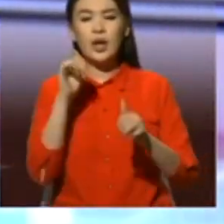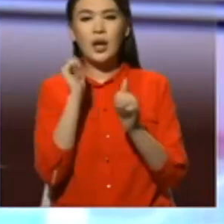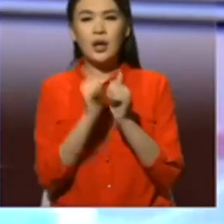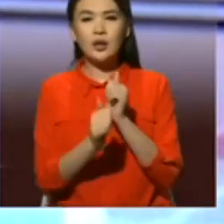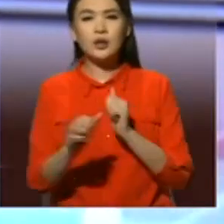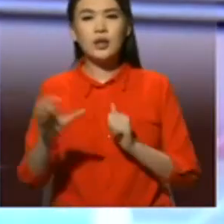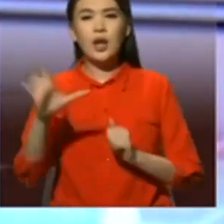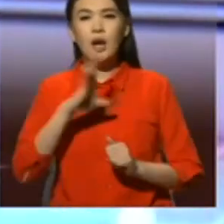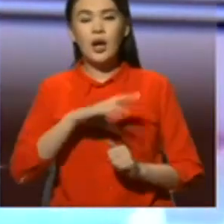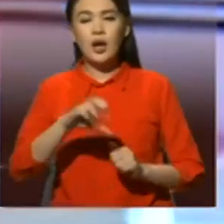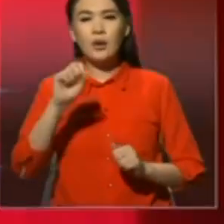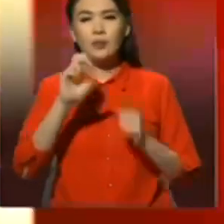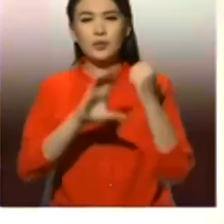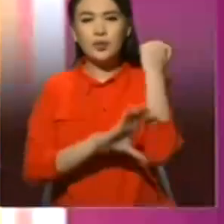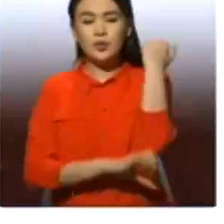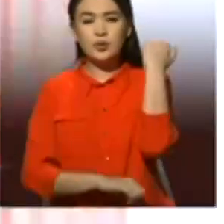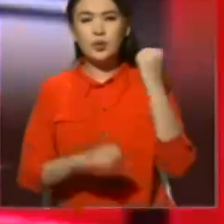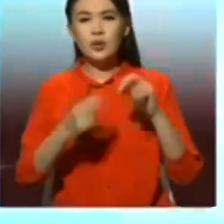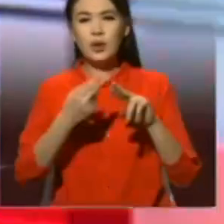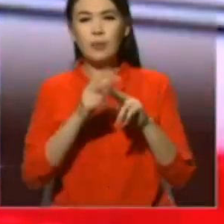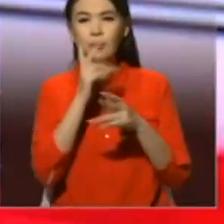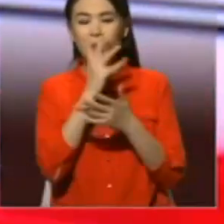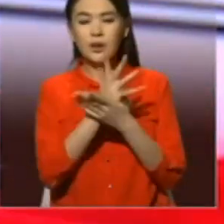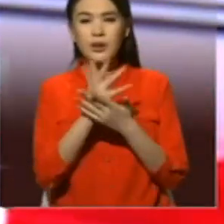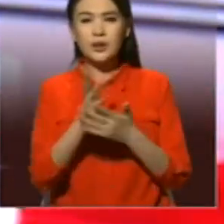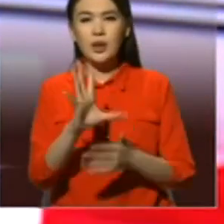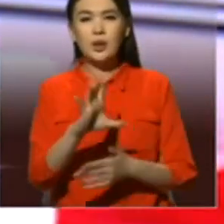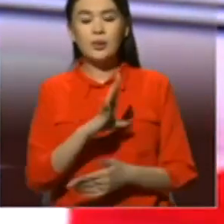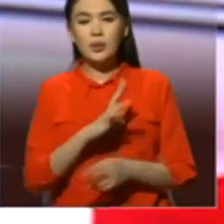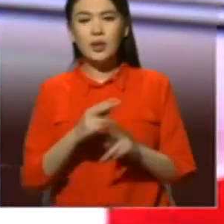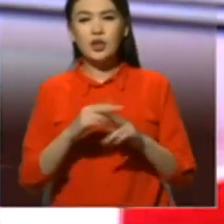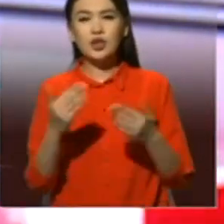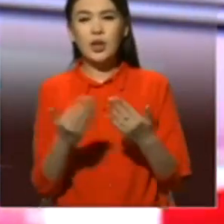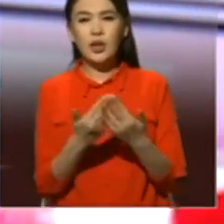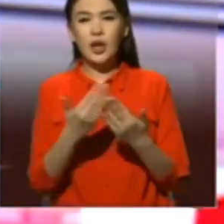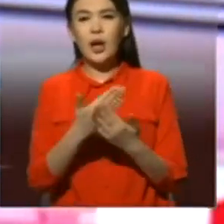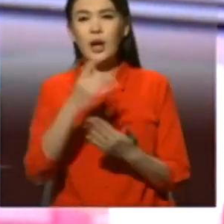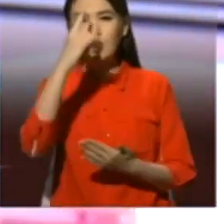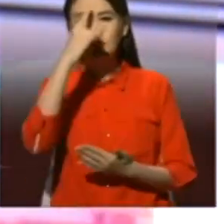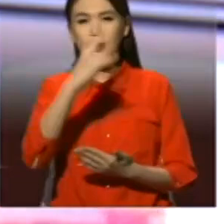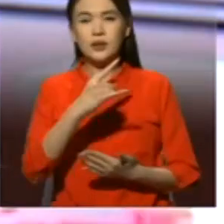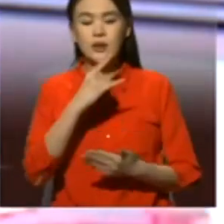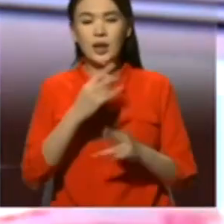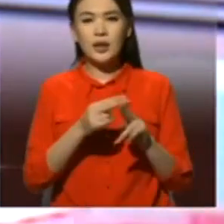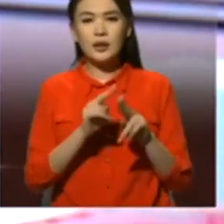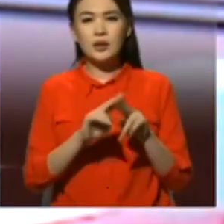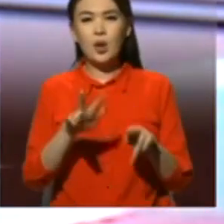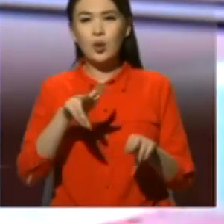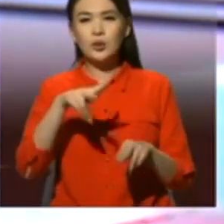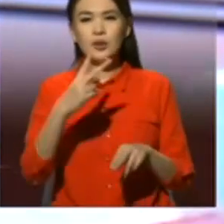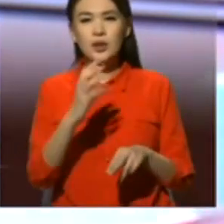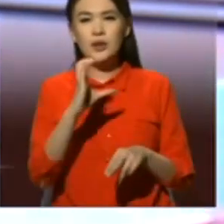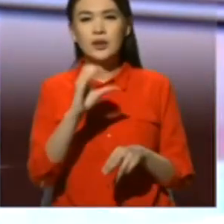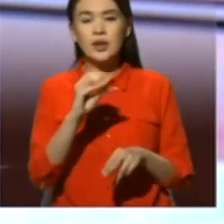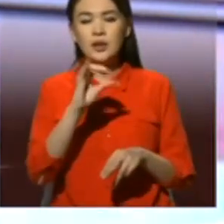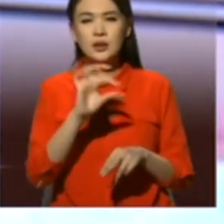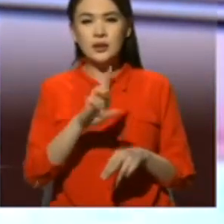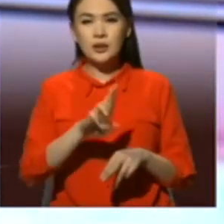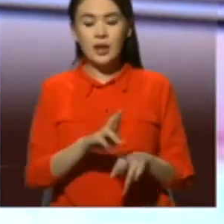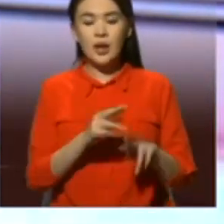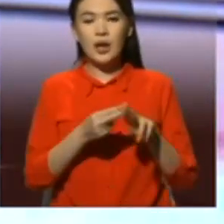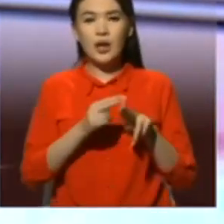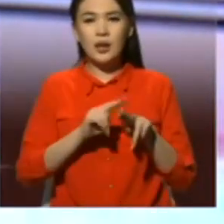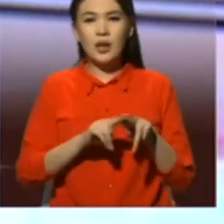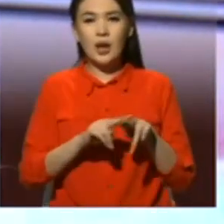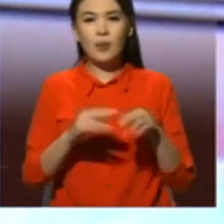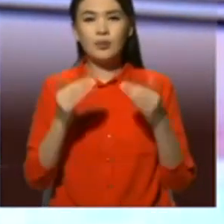сәуір айының соңғы аптасында күтетін үлкен бұл саяси жаңалық Қазақстан халқы ассамблеясының кезекті 32-ші сессиясы. Енді мен